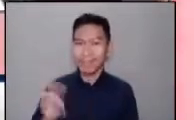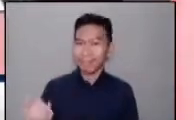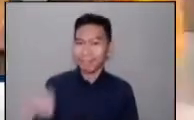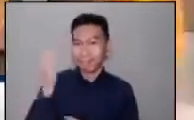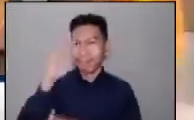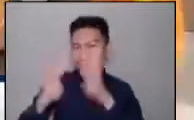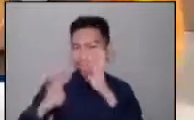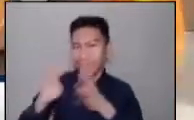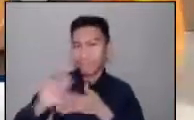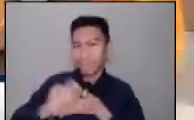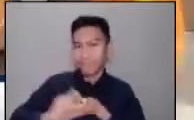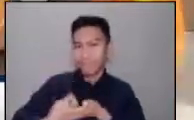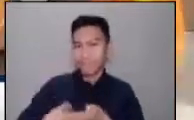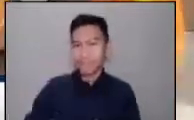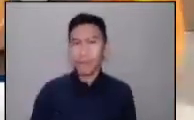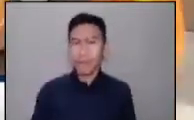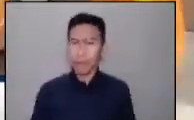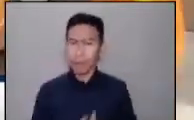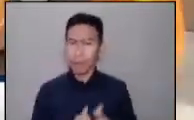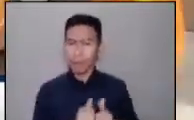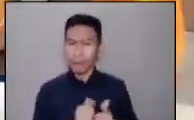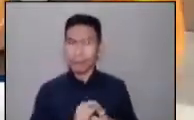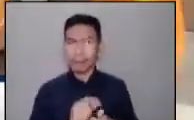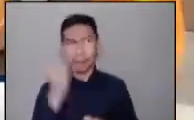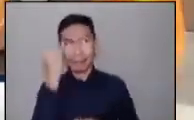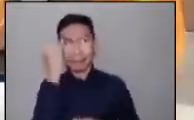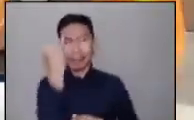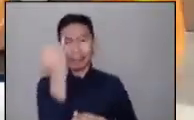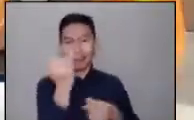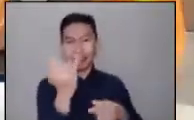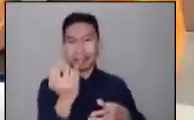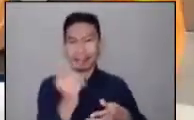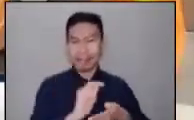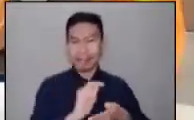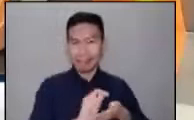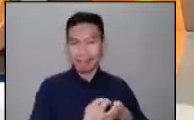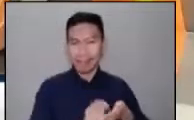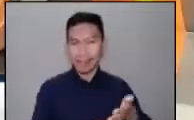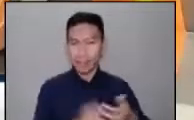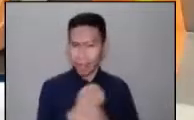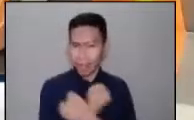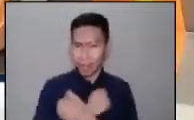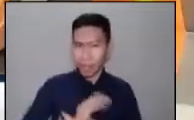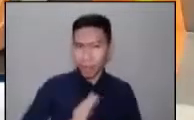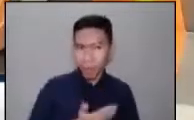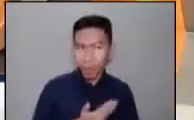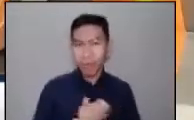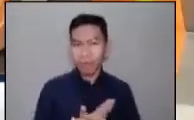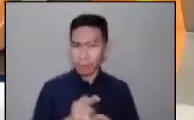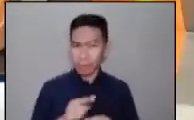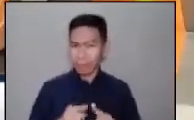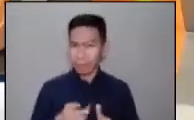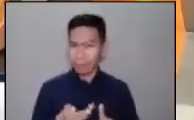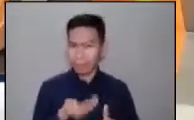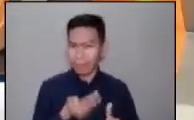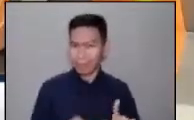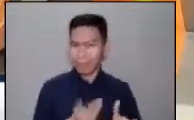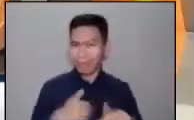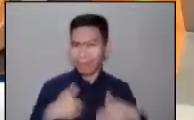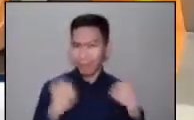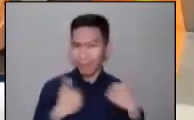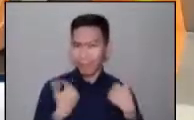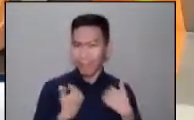pang love songs, yes, di ba, kapag may mga love life. Pero ikaw kasi bata ka pa, baby ka pa. So, kanino ka naman humuhugot